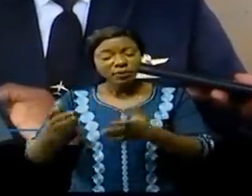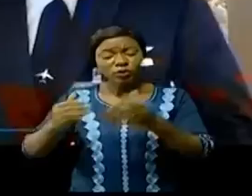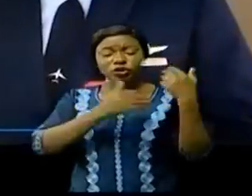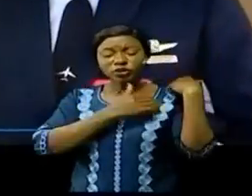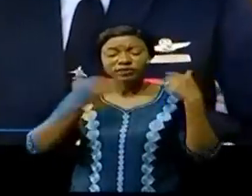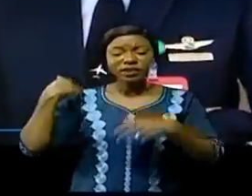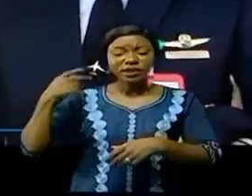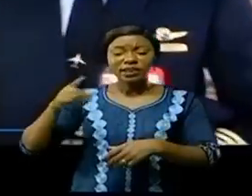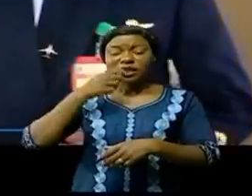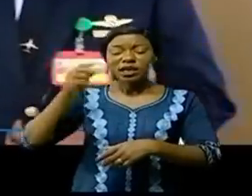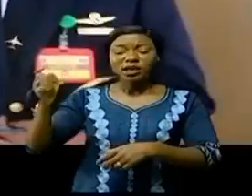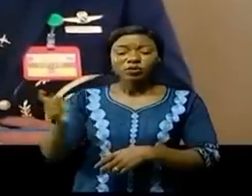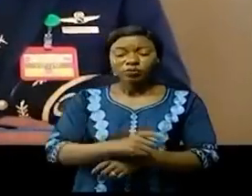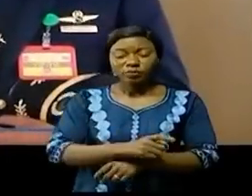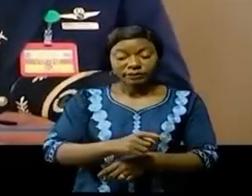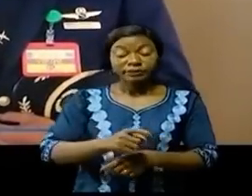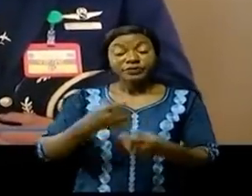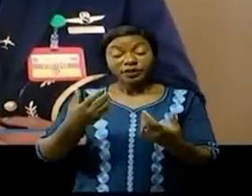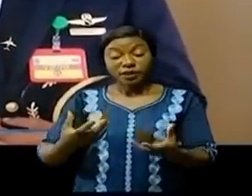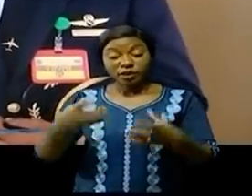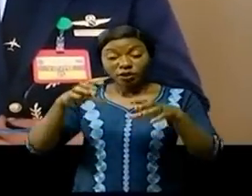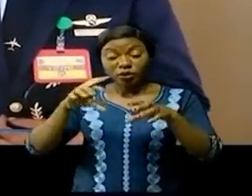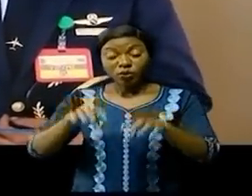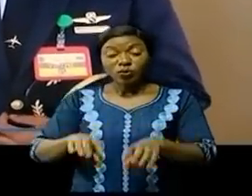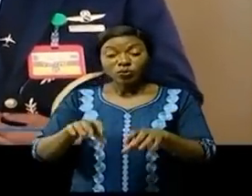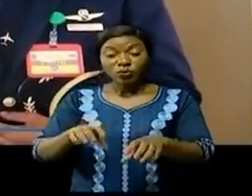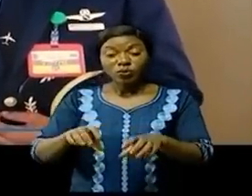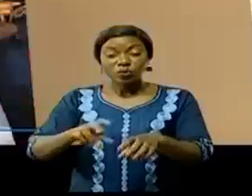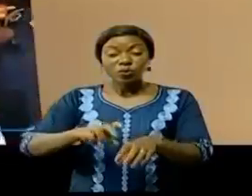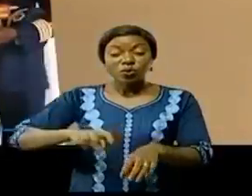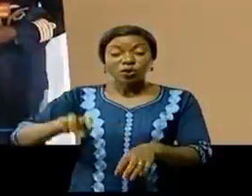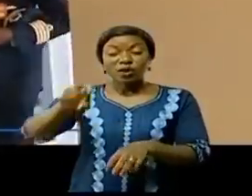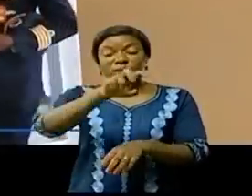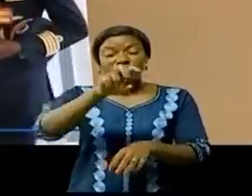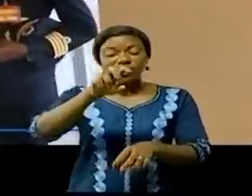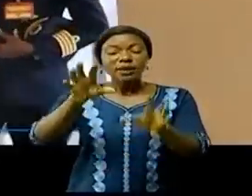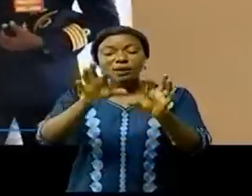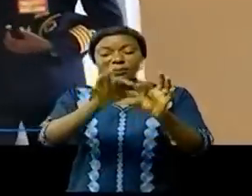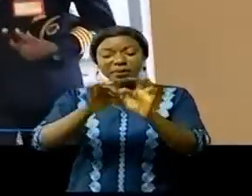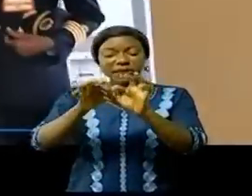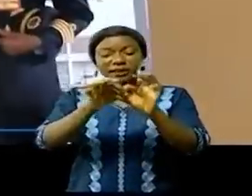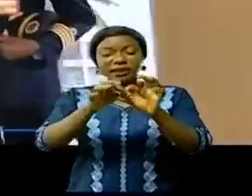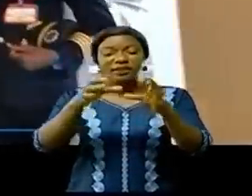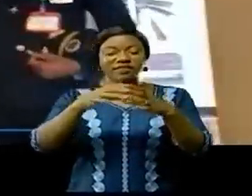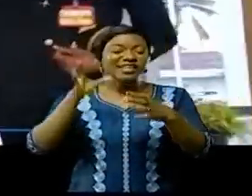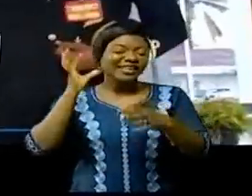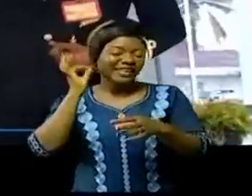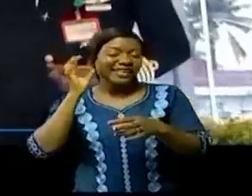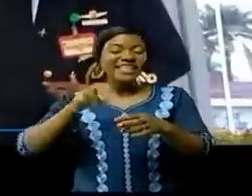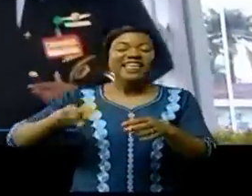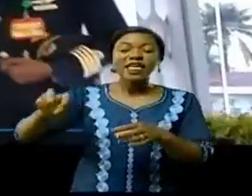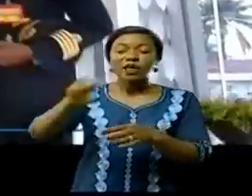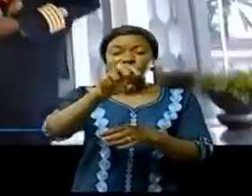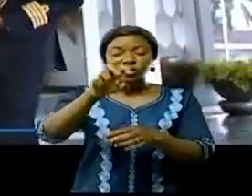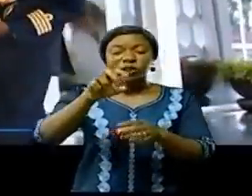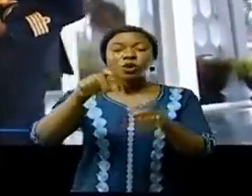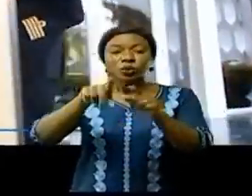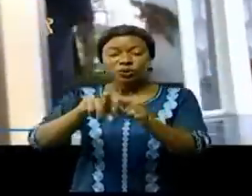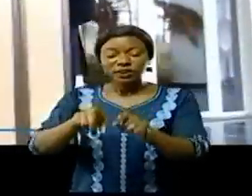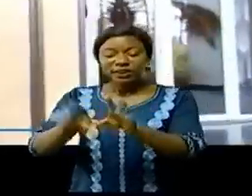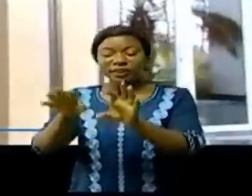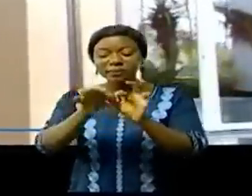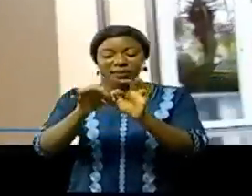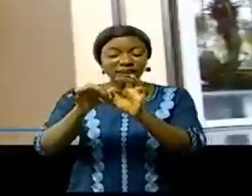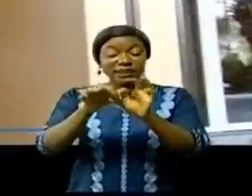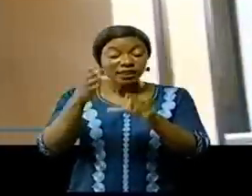l'État. Congo Airways est toujours en partenariat avec Kenya Airways, un partenariat tenant compte notamment des échanges